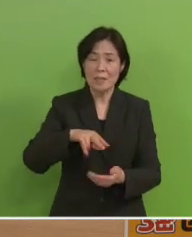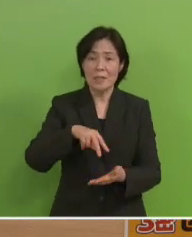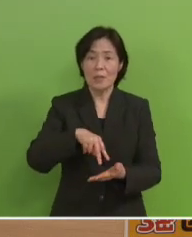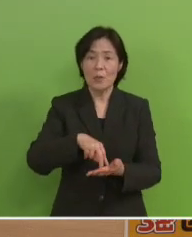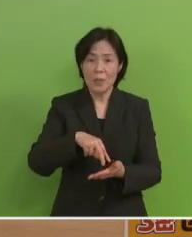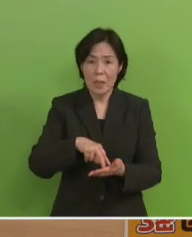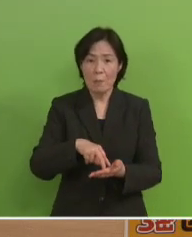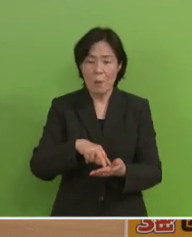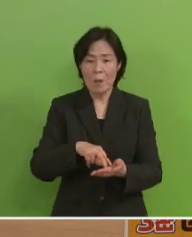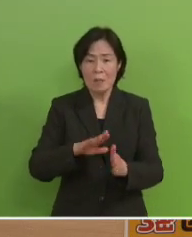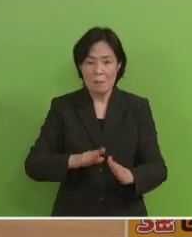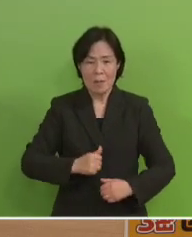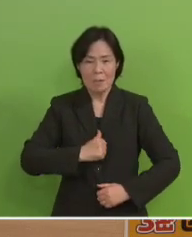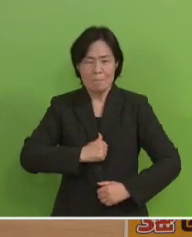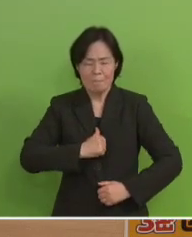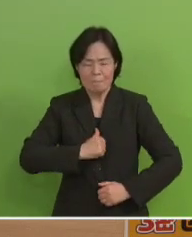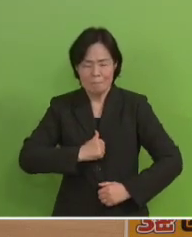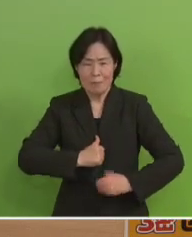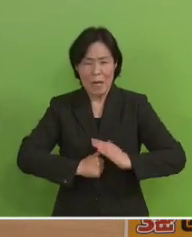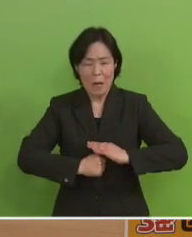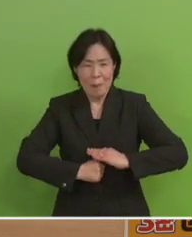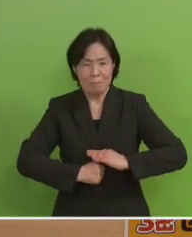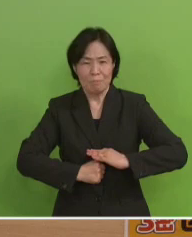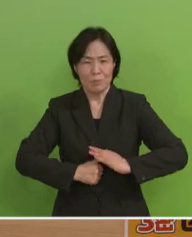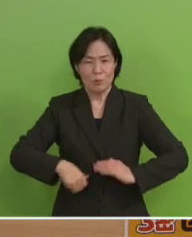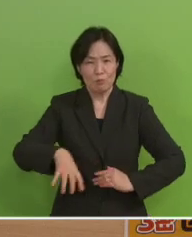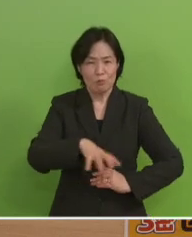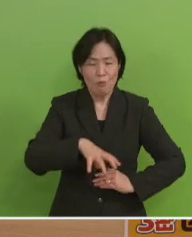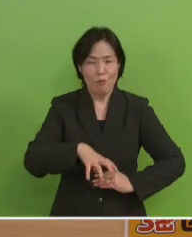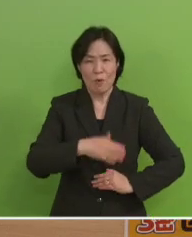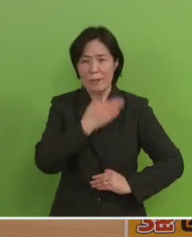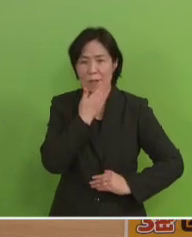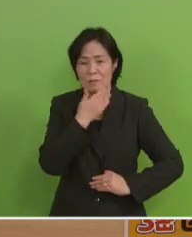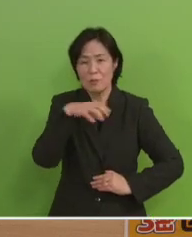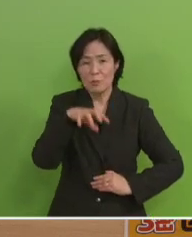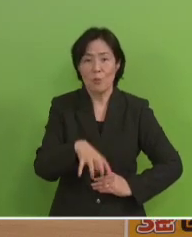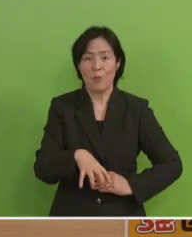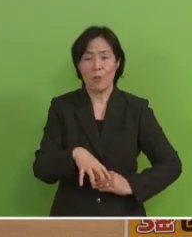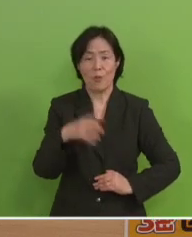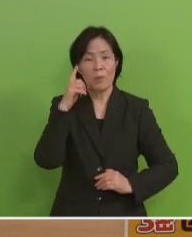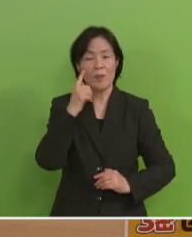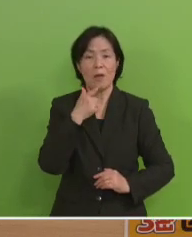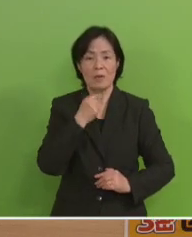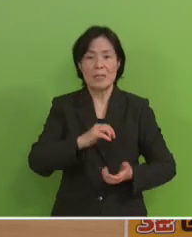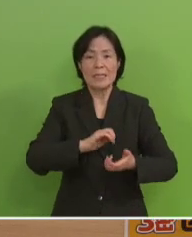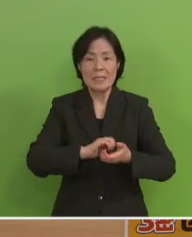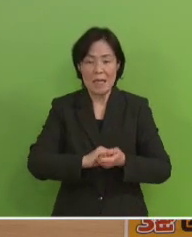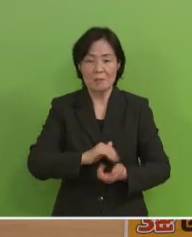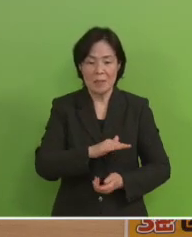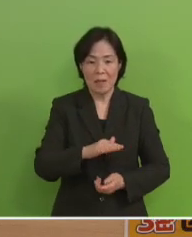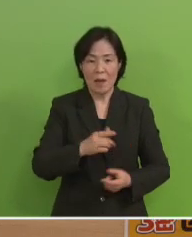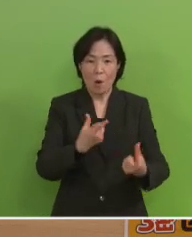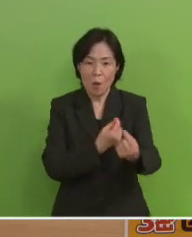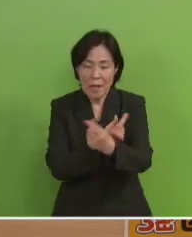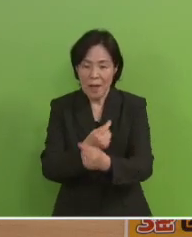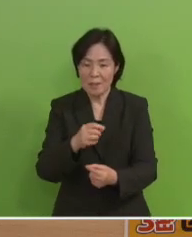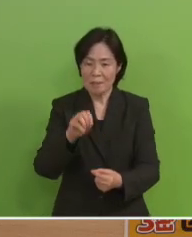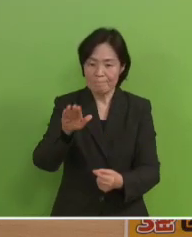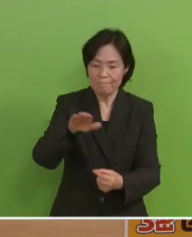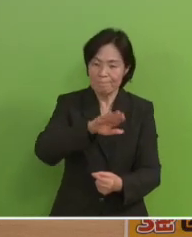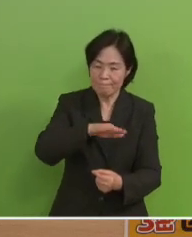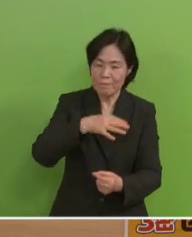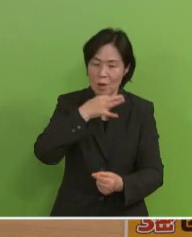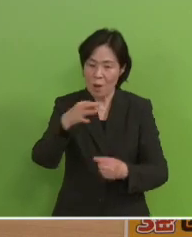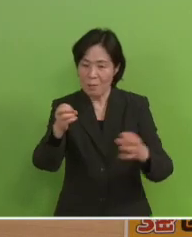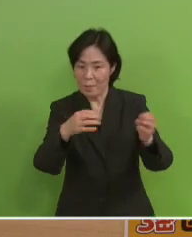正念場分かれ道だという風な状況にあるということでぜひ皆さんこういう掛け合ってええまあ